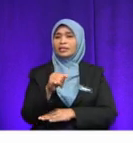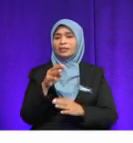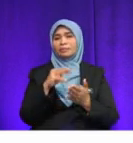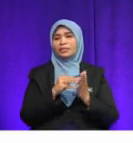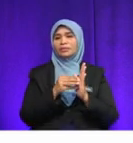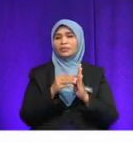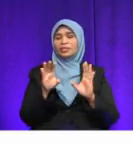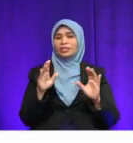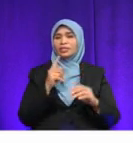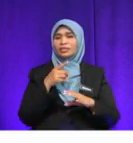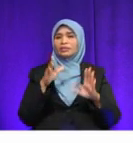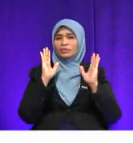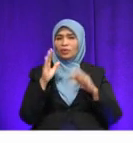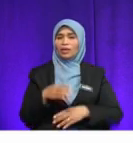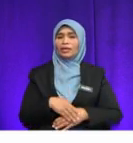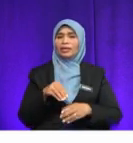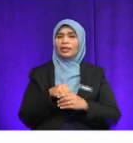masuknya ya berapa hamil